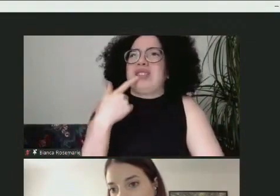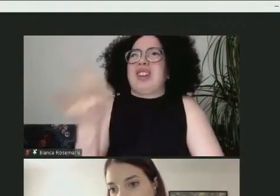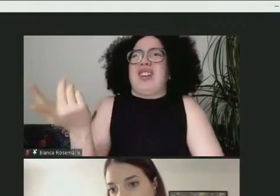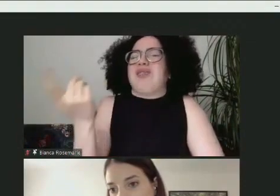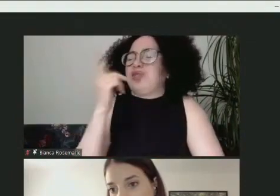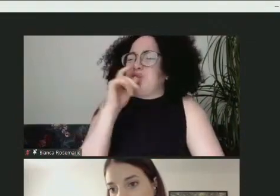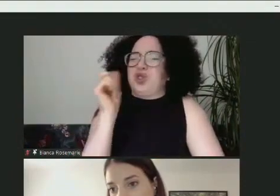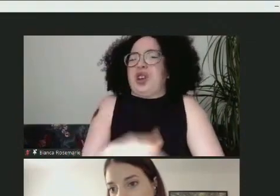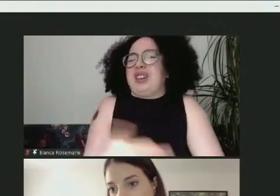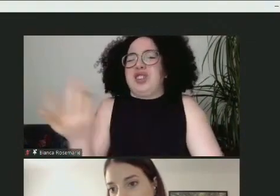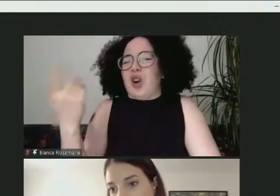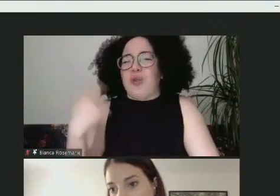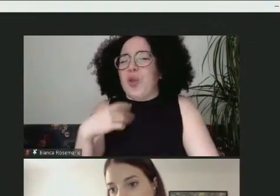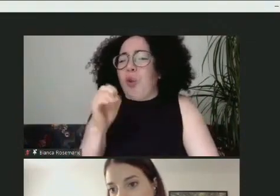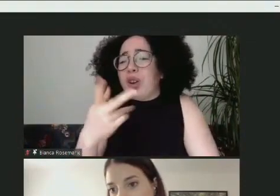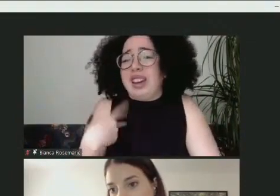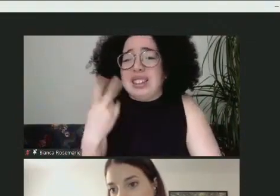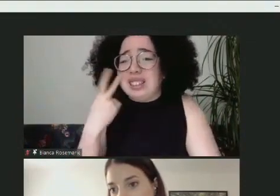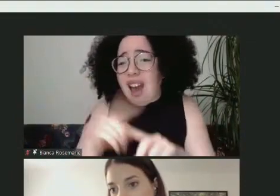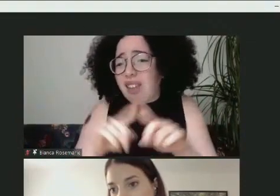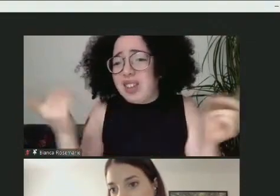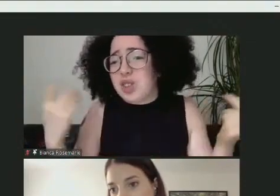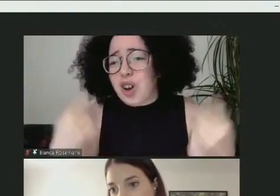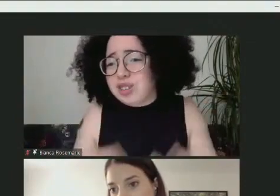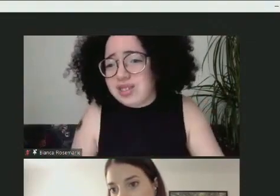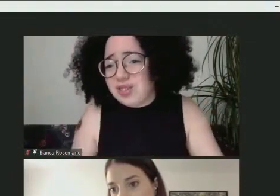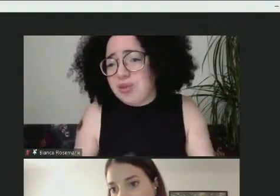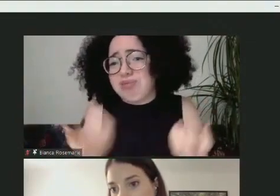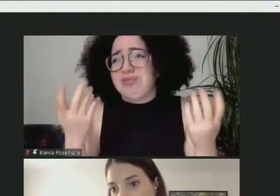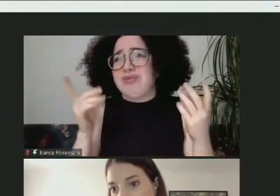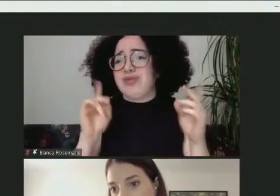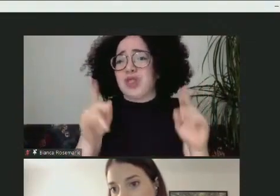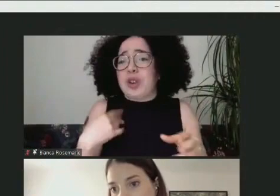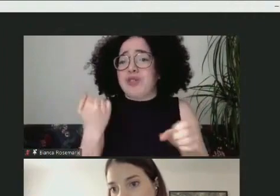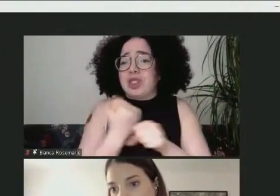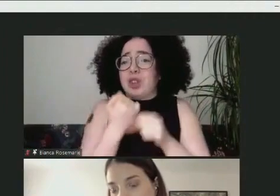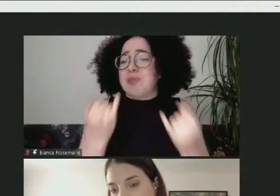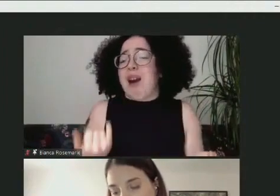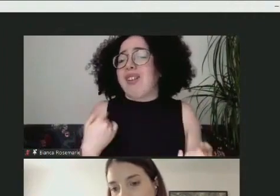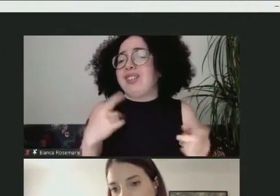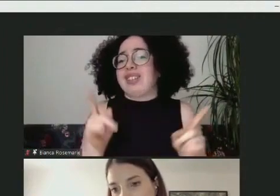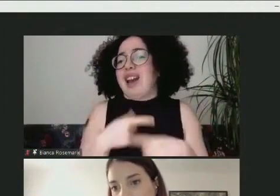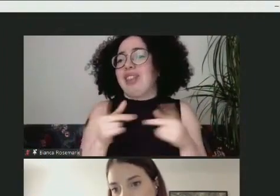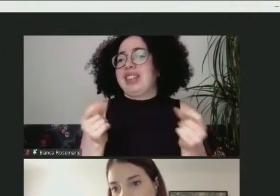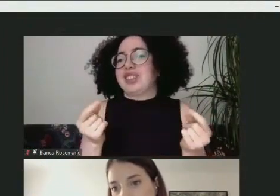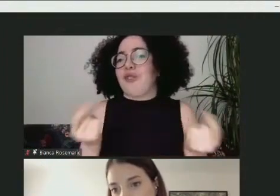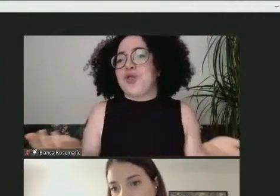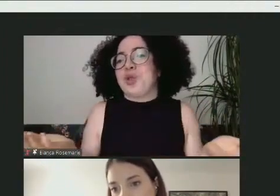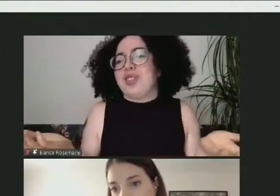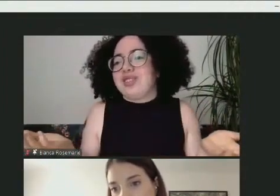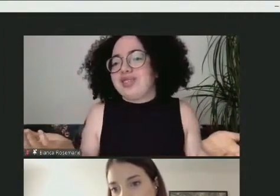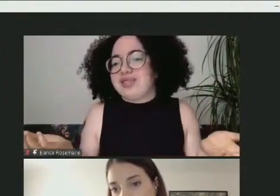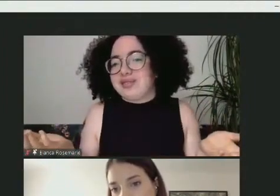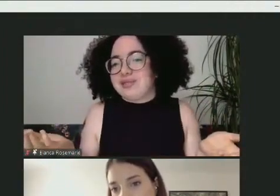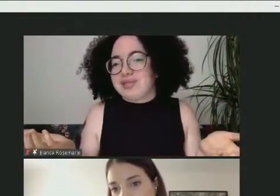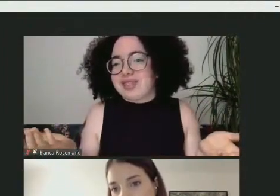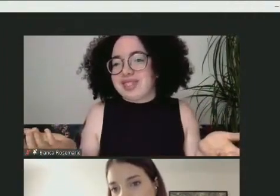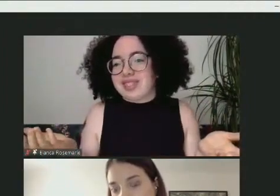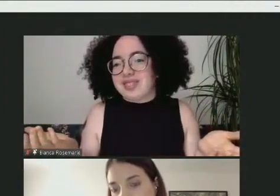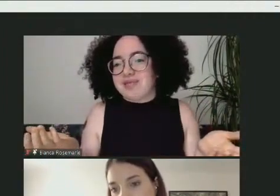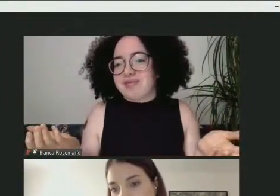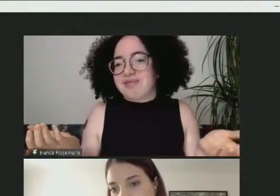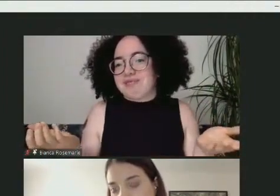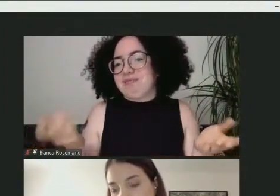also ja, das war einfach sehr schwierig für mich und ich habe mir auch gedacht, ich pfeife drauf, ja, das und jetzt,